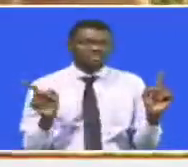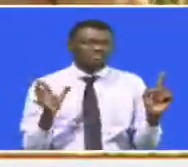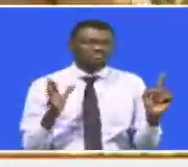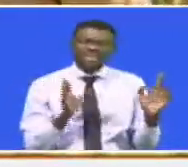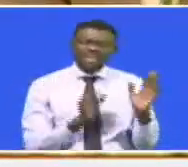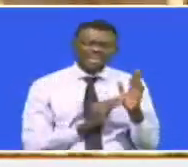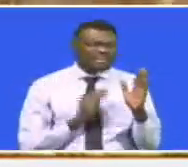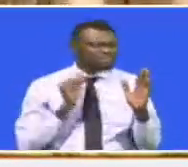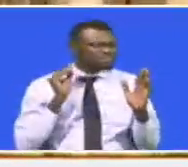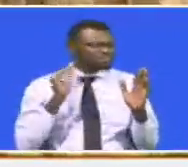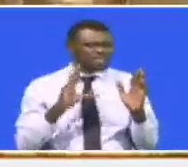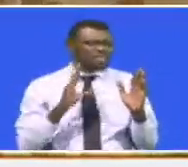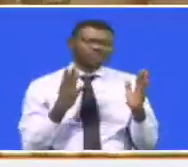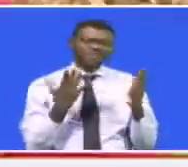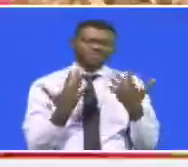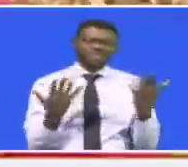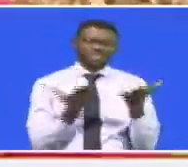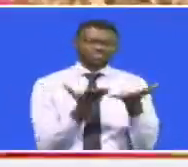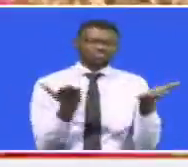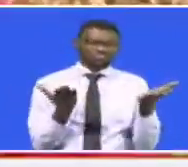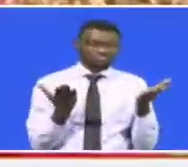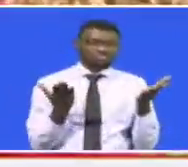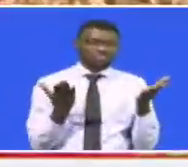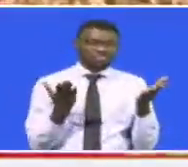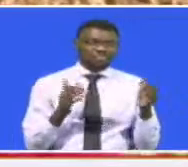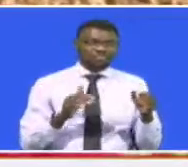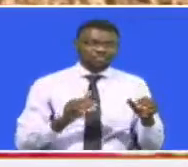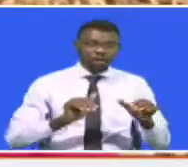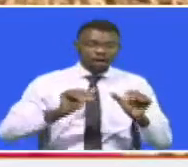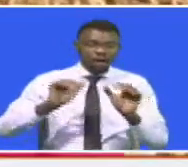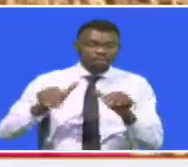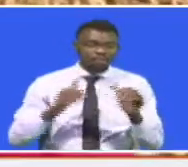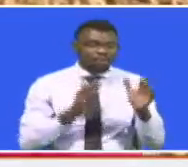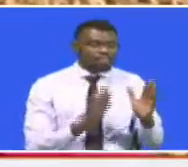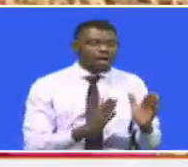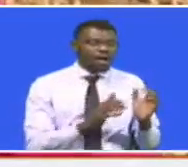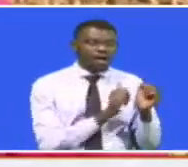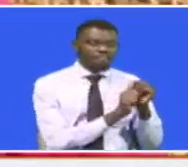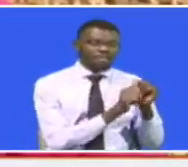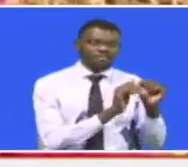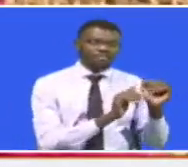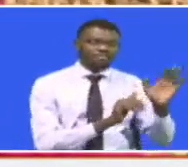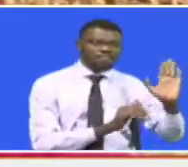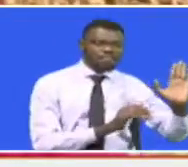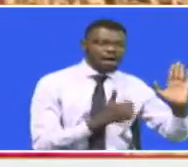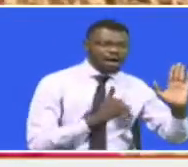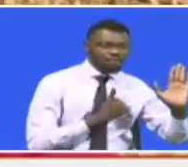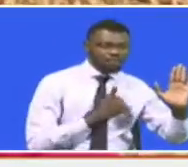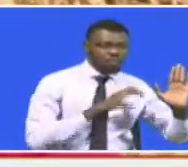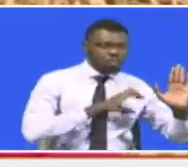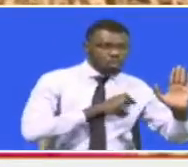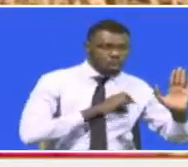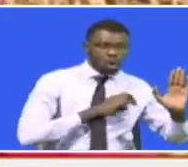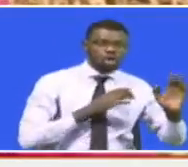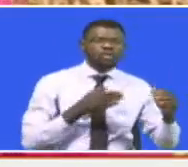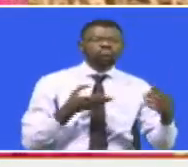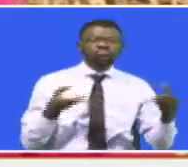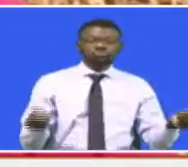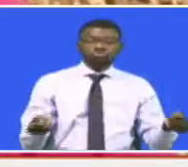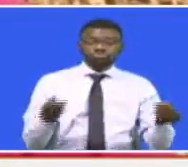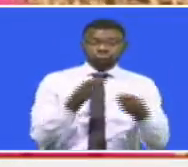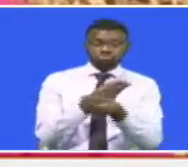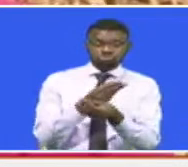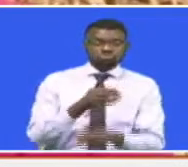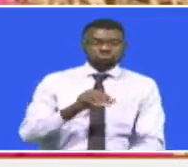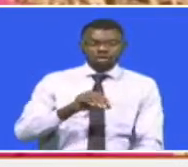hinder its uptake. Mkulima mwenye atakuwa na mahindi yake wabadilishe na mbolea, sababu always mambo ya